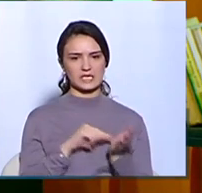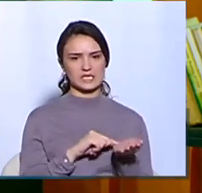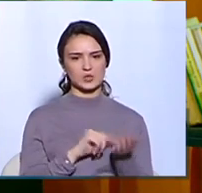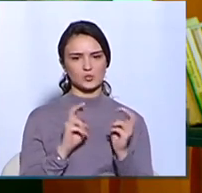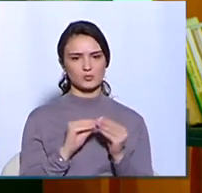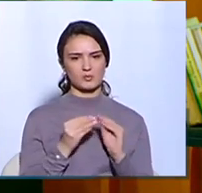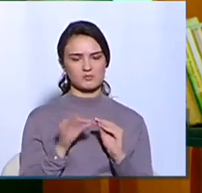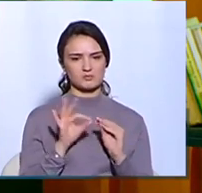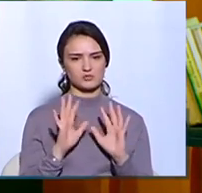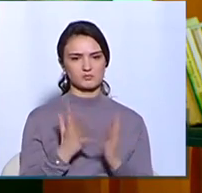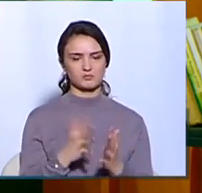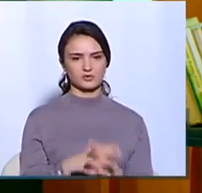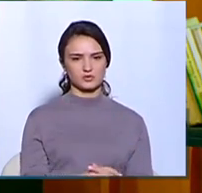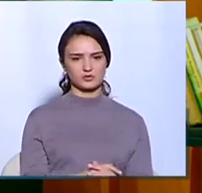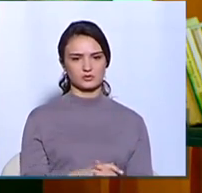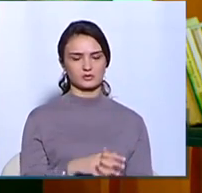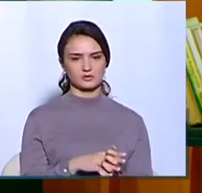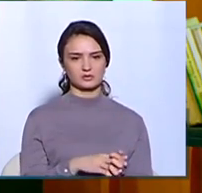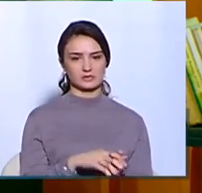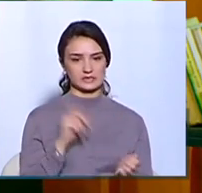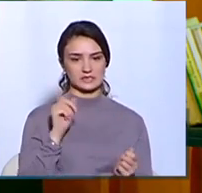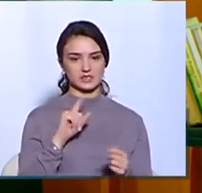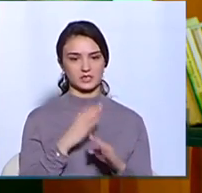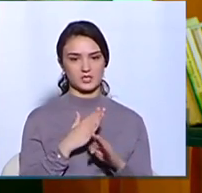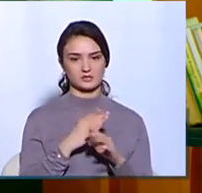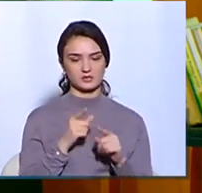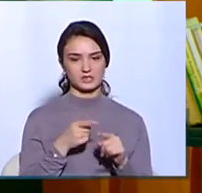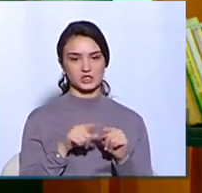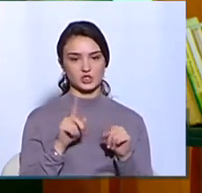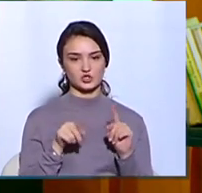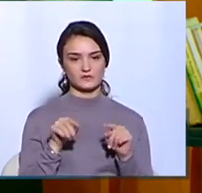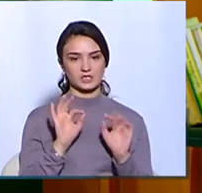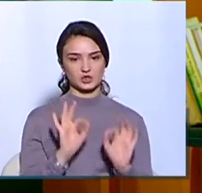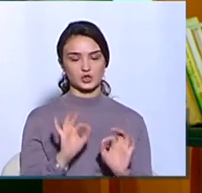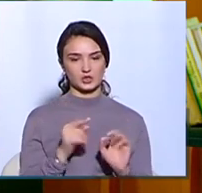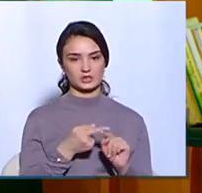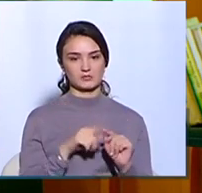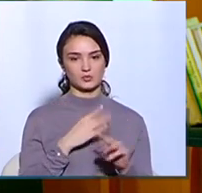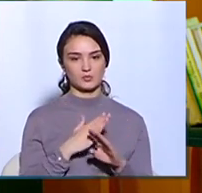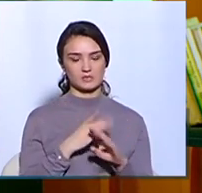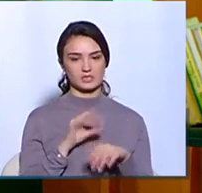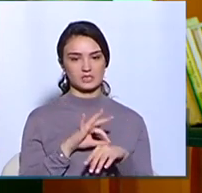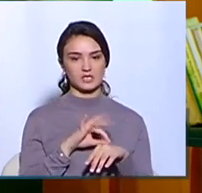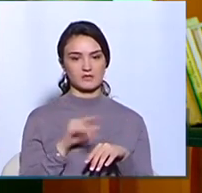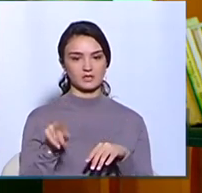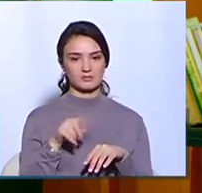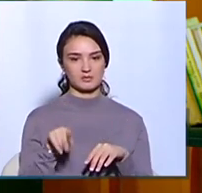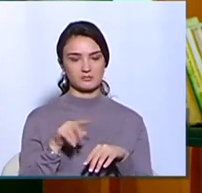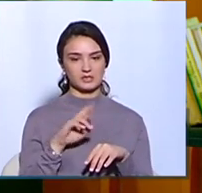გენეტიკური პრობლემების შემთხვევაში? ეხლა ვიცით რა არის, ეს იშვიათი სწორედ ამიტომ არის ეს დაავადებები